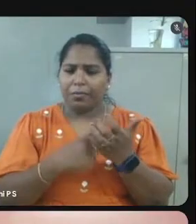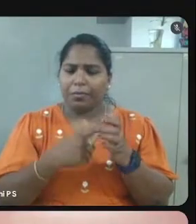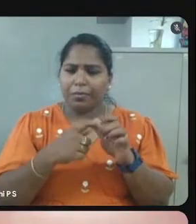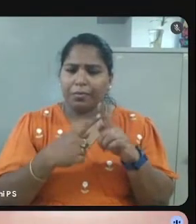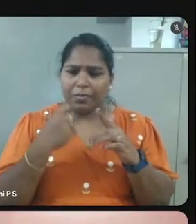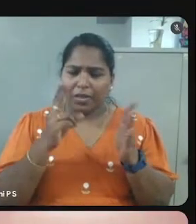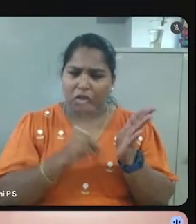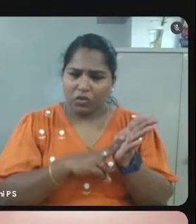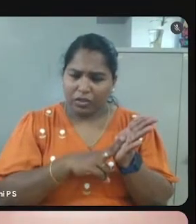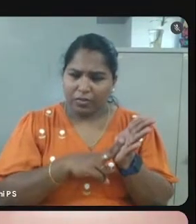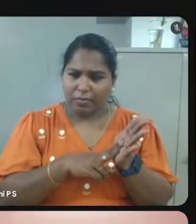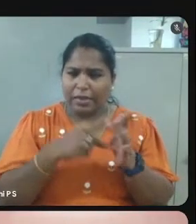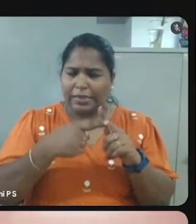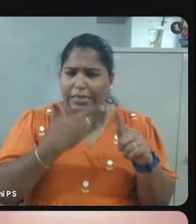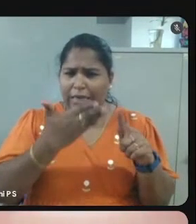പക്ഷെ ഒരു ഹെൽത്തി